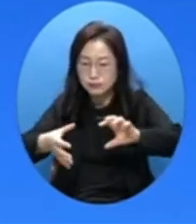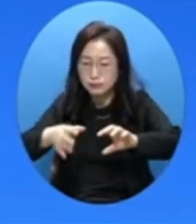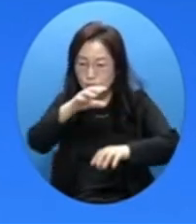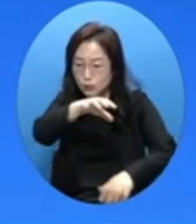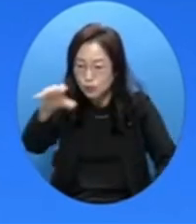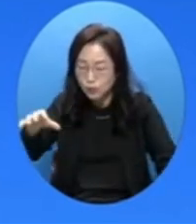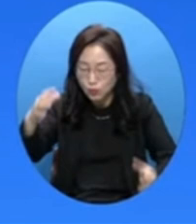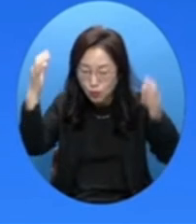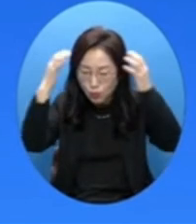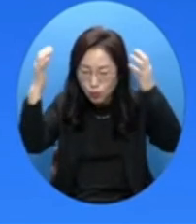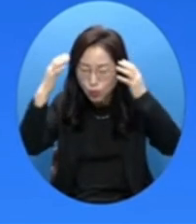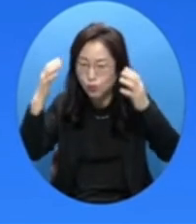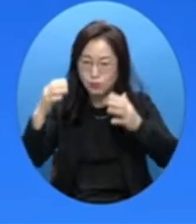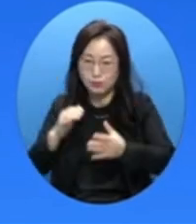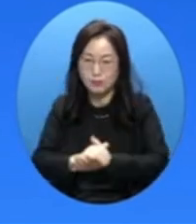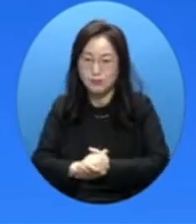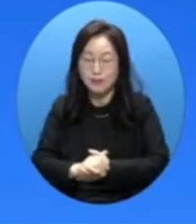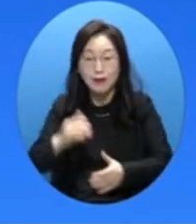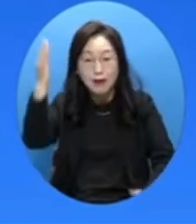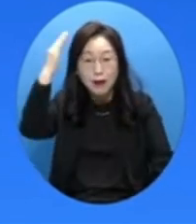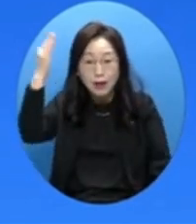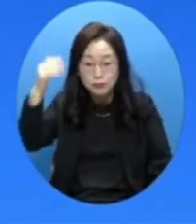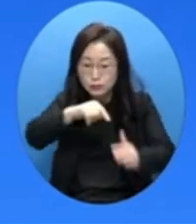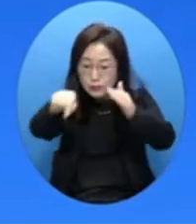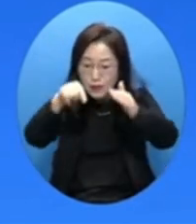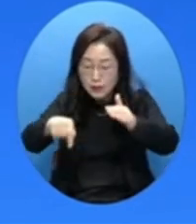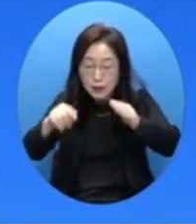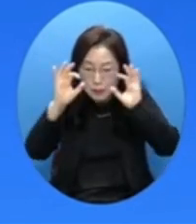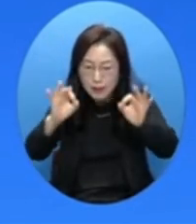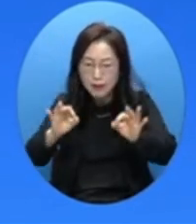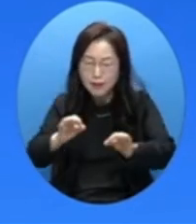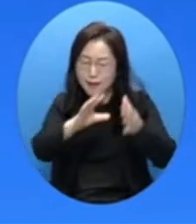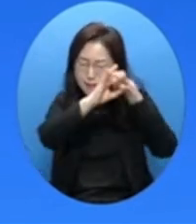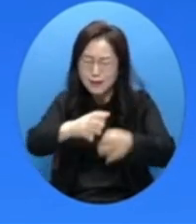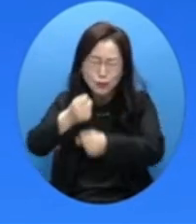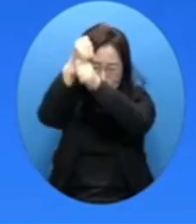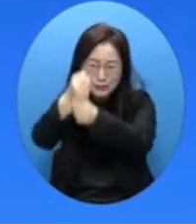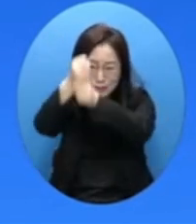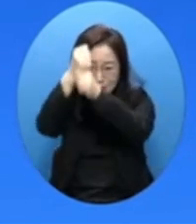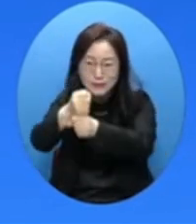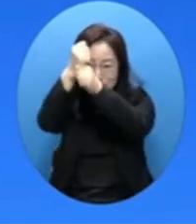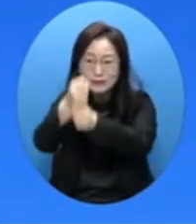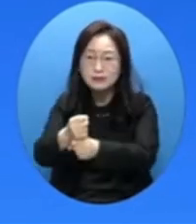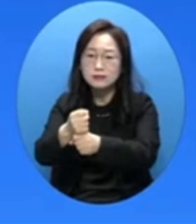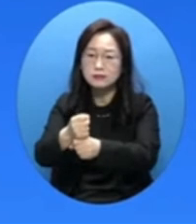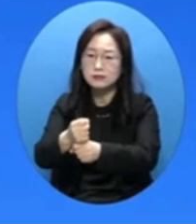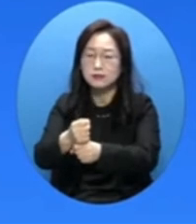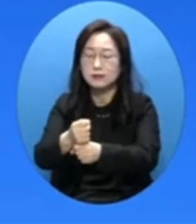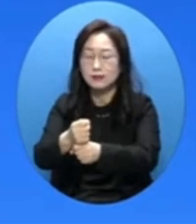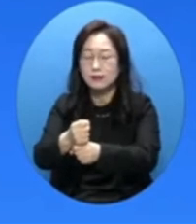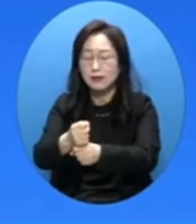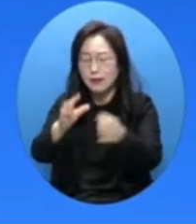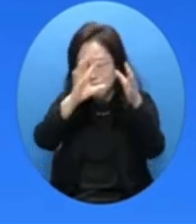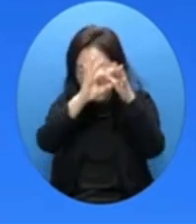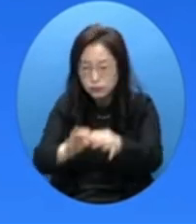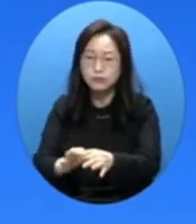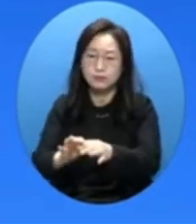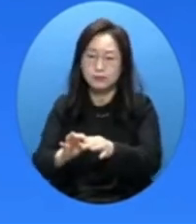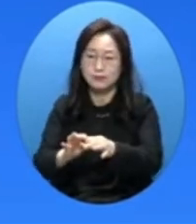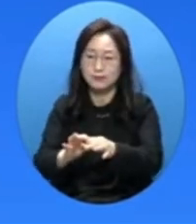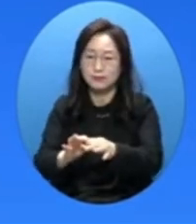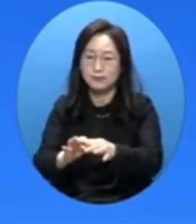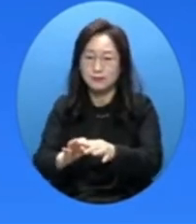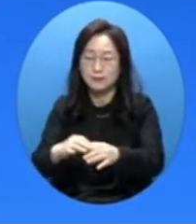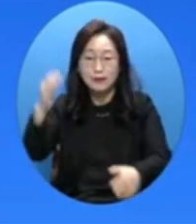것입니다. 우리 한국에서 끊임없이 일어나고 있는 시위, 이 시위 문화가 끊이지 않고